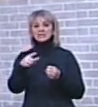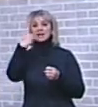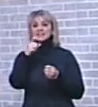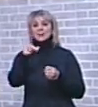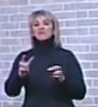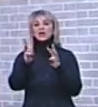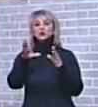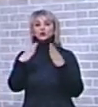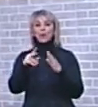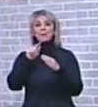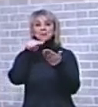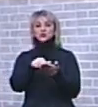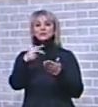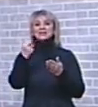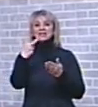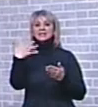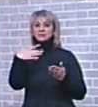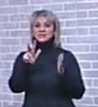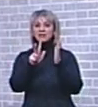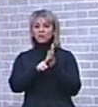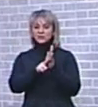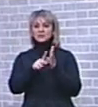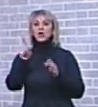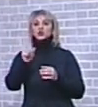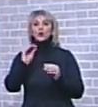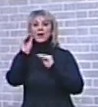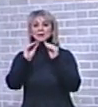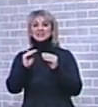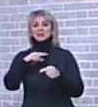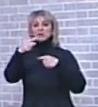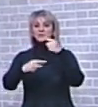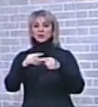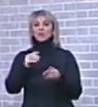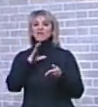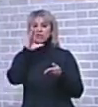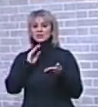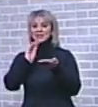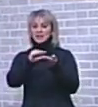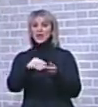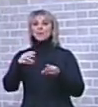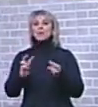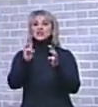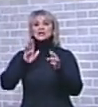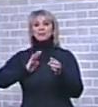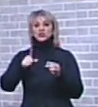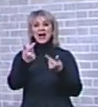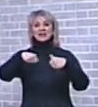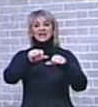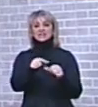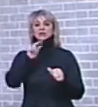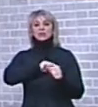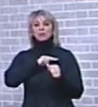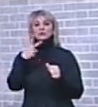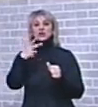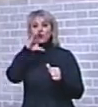Сообщение о возгорании дома поступило в 13:58. Чтобы обеспечить бесперебойную подачу воды, пожарным пришлось организовать работу